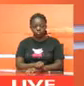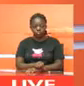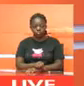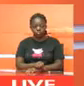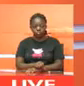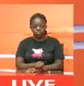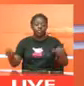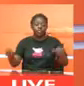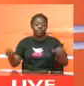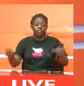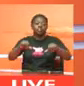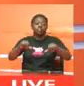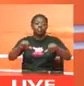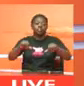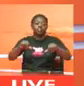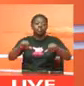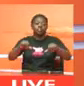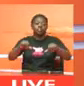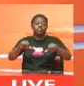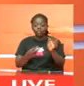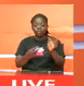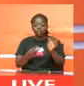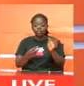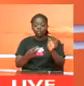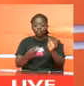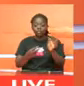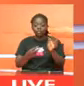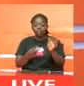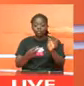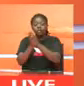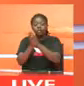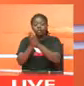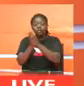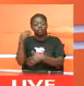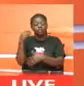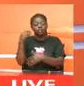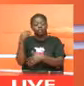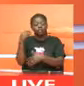Kitalo nnyo, kitalo ddala ate kati katulage ebyafaayo bye.